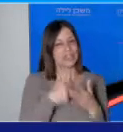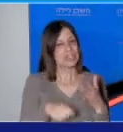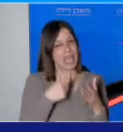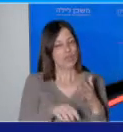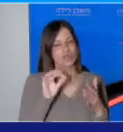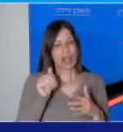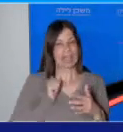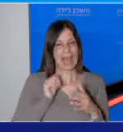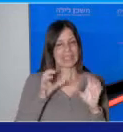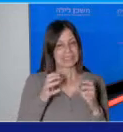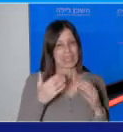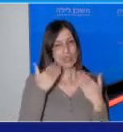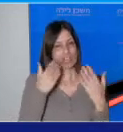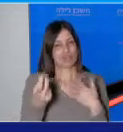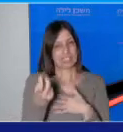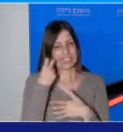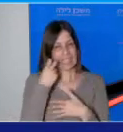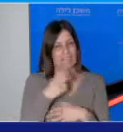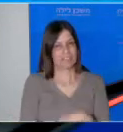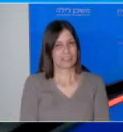צהל, תודה שהצטרפת אלינו.